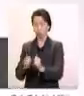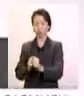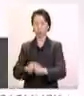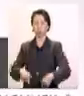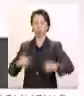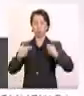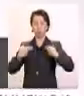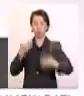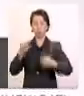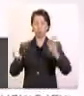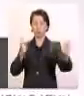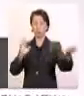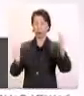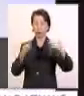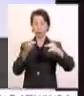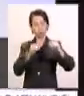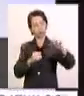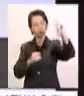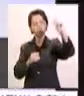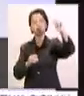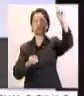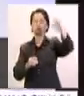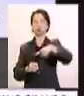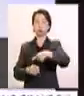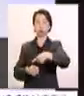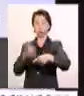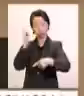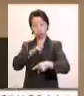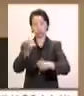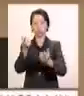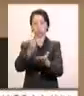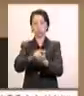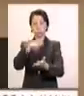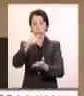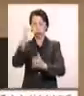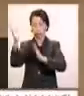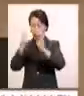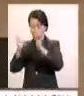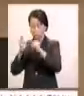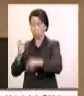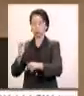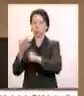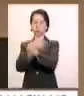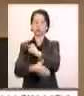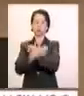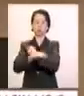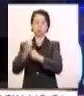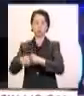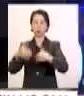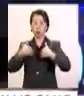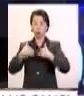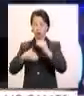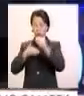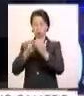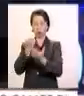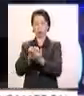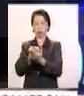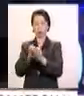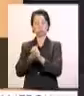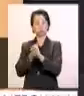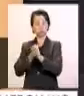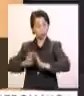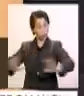hidup berbanding negara berpendapatan tinggi. Laporan itu juga menyebut Malaysia merupakan antara negara yang mempunyai tahap ekonomi yang